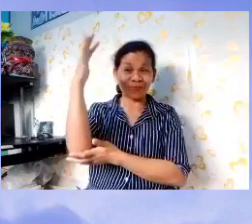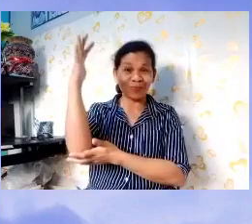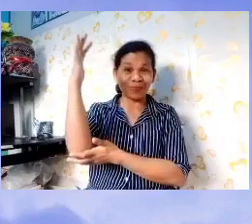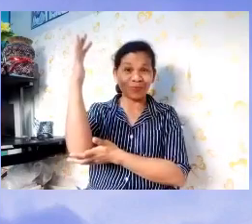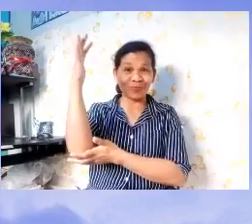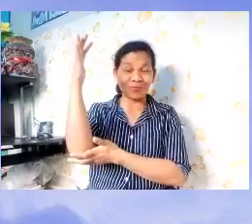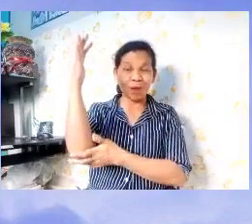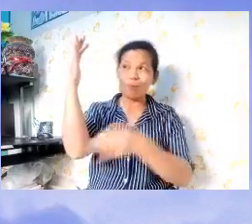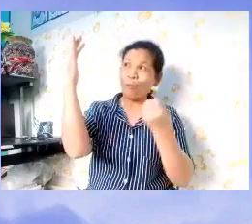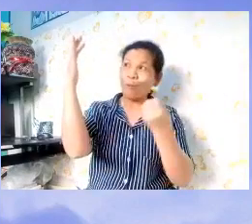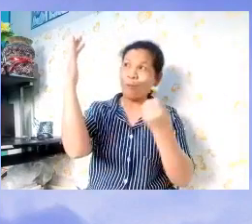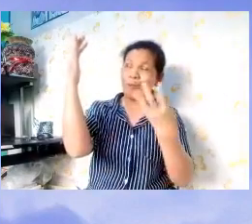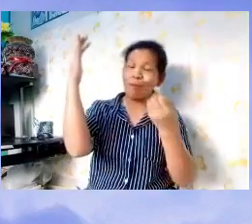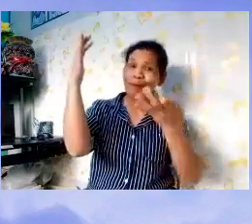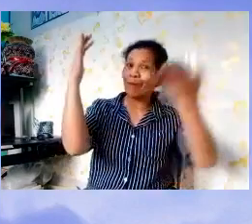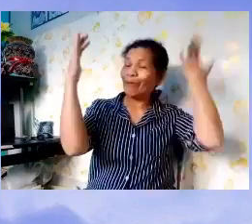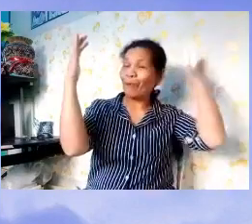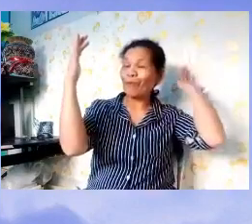daming bunga dati, ano?